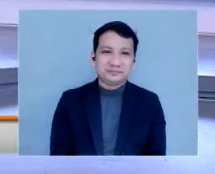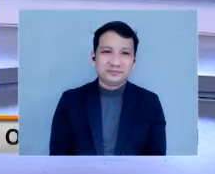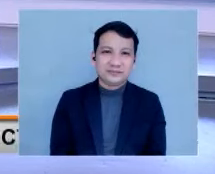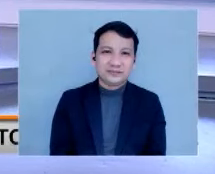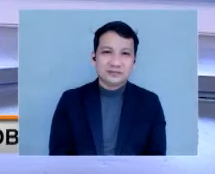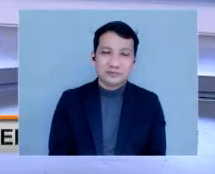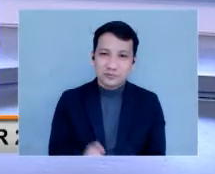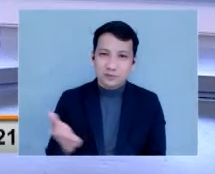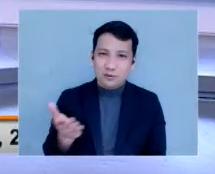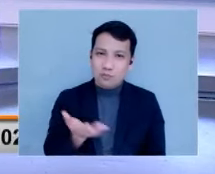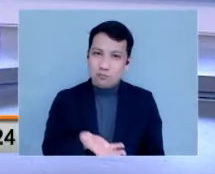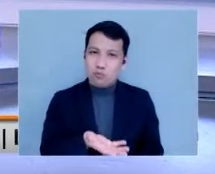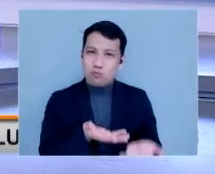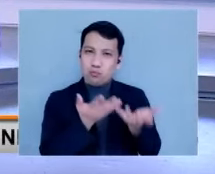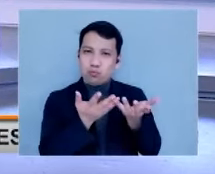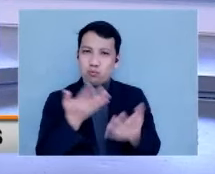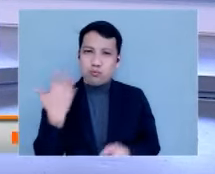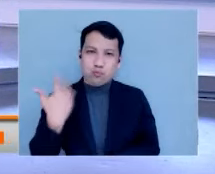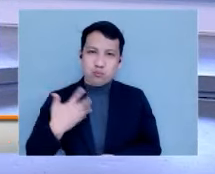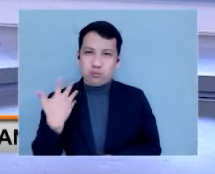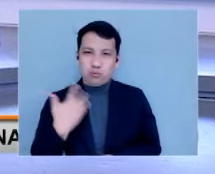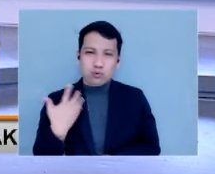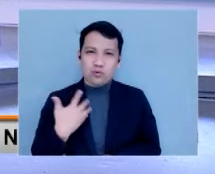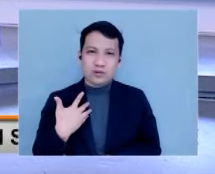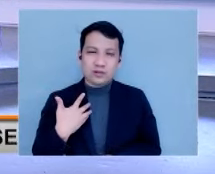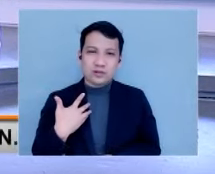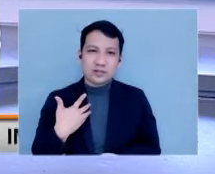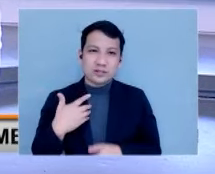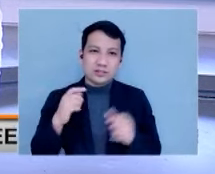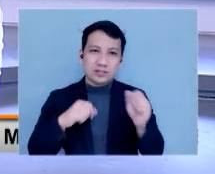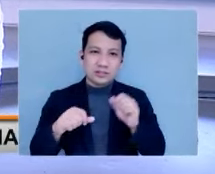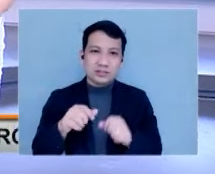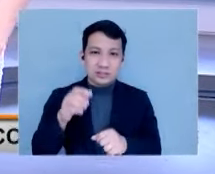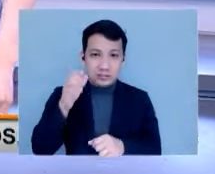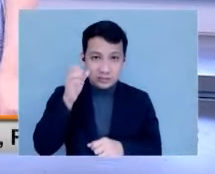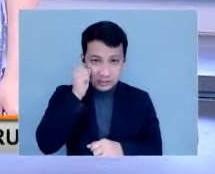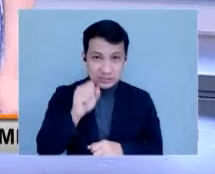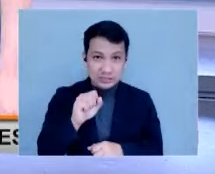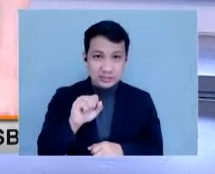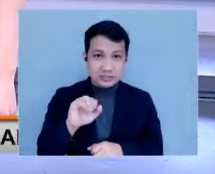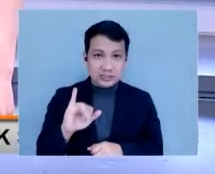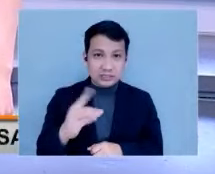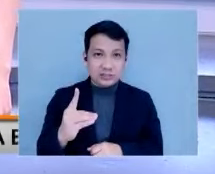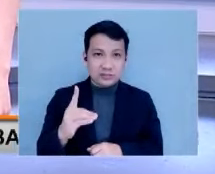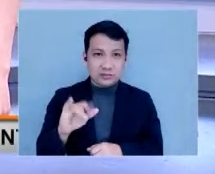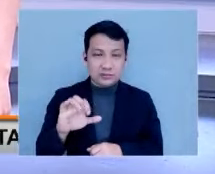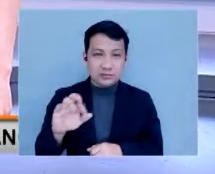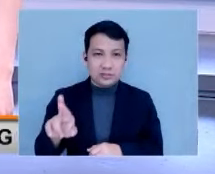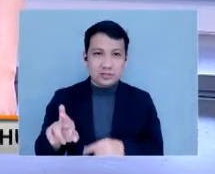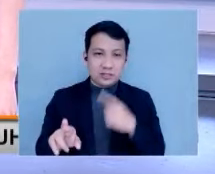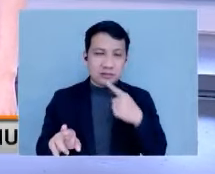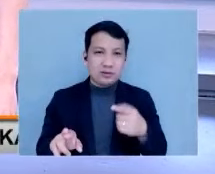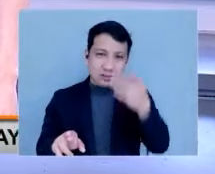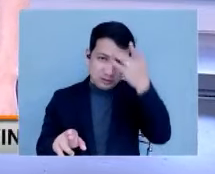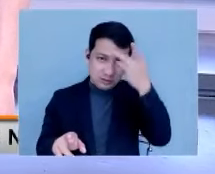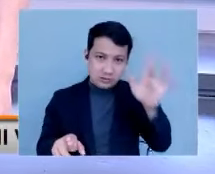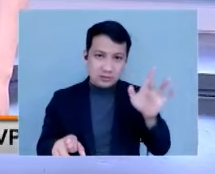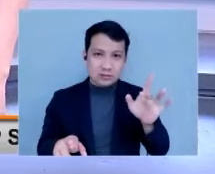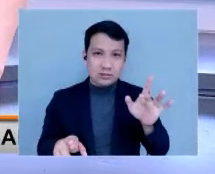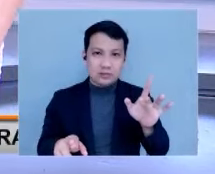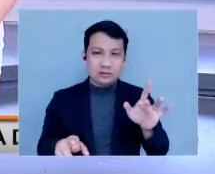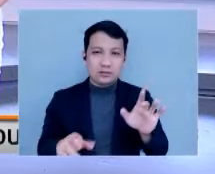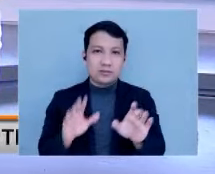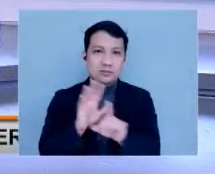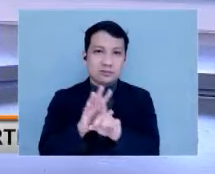Pinupuri po ang husay ni lumuhod ka sa lupa star Sid Lucero. Kapansin-pansin kasi ang galing niya sa ngayon trending na